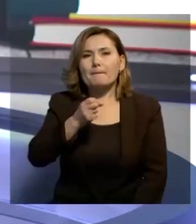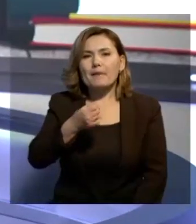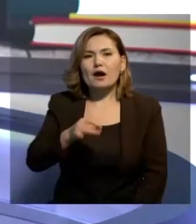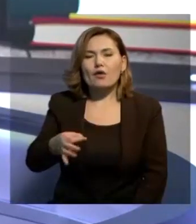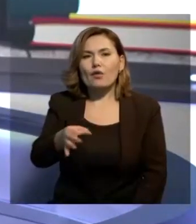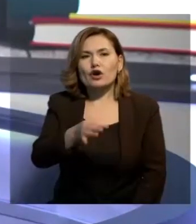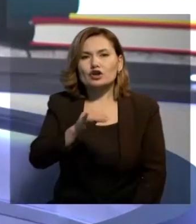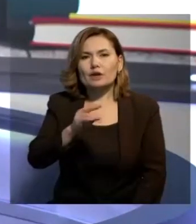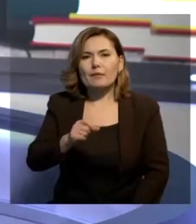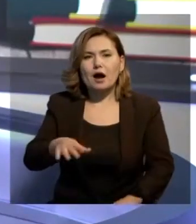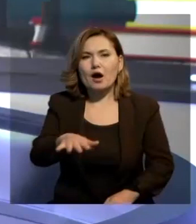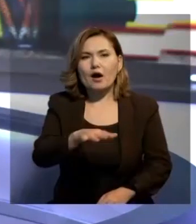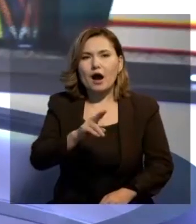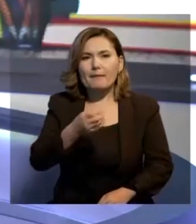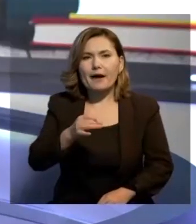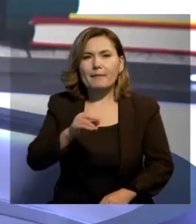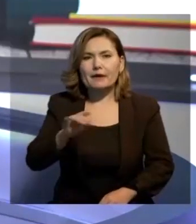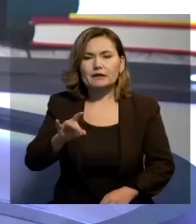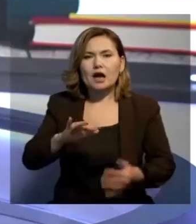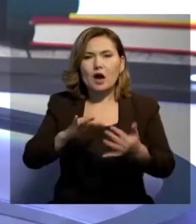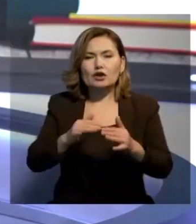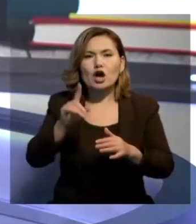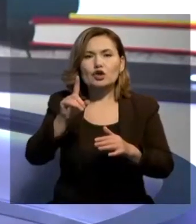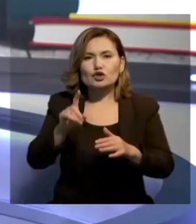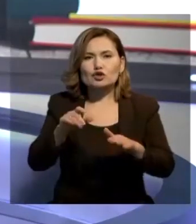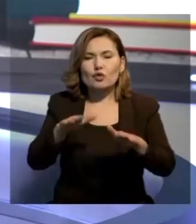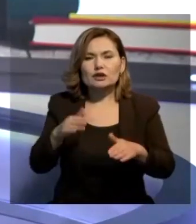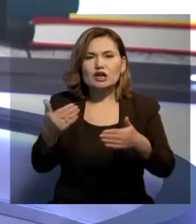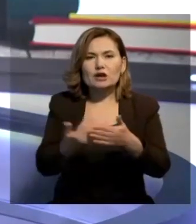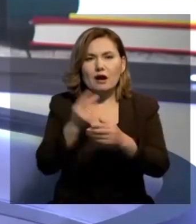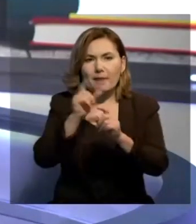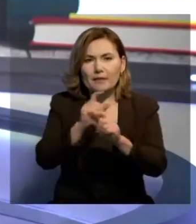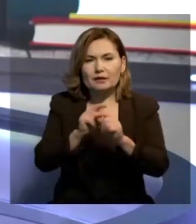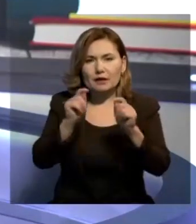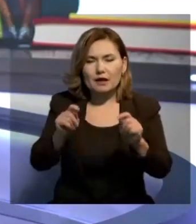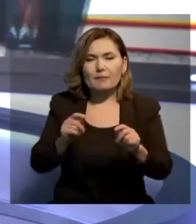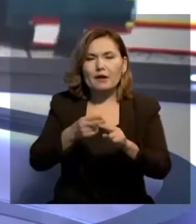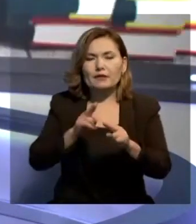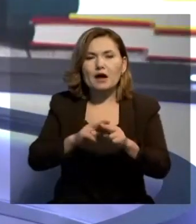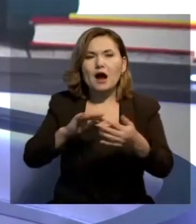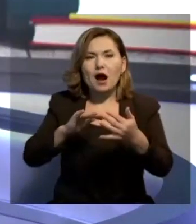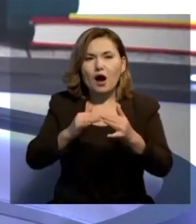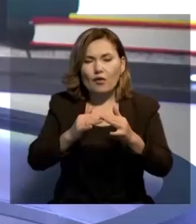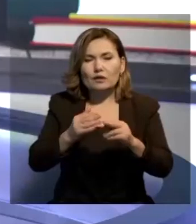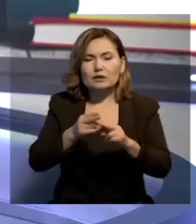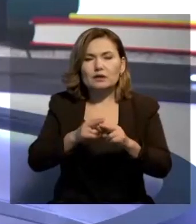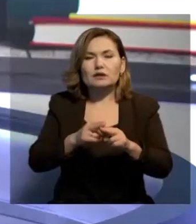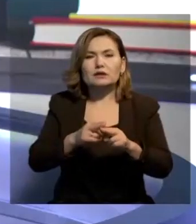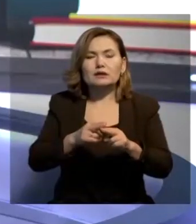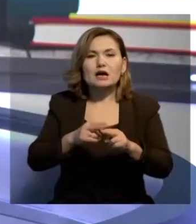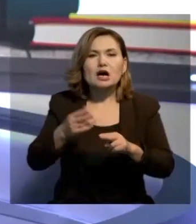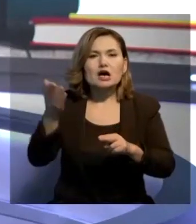Жарма ауданының Қапай Батыр ауылында 100 орындық жаңа мектеп ашылды. Елді мекендегі оқушылар бұған дейін жарты ғасыр бұрын салынған